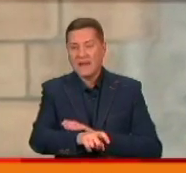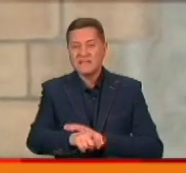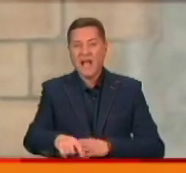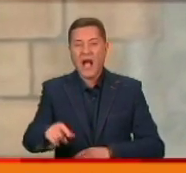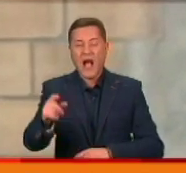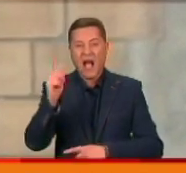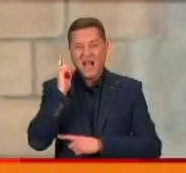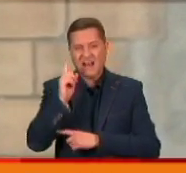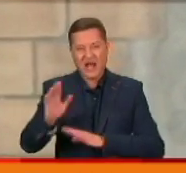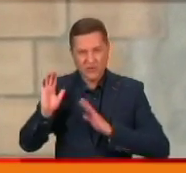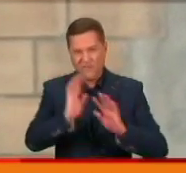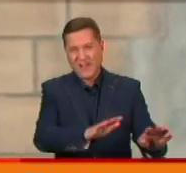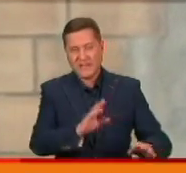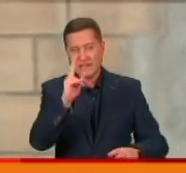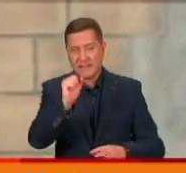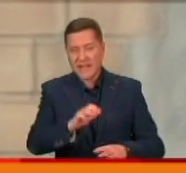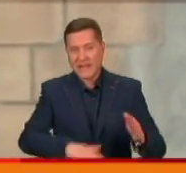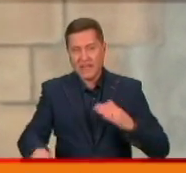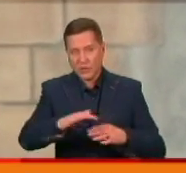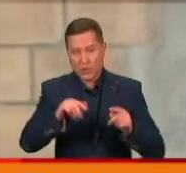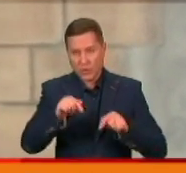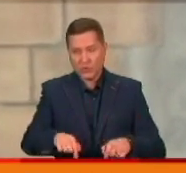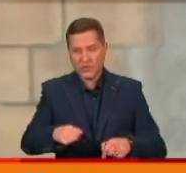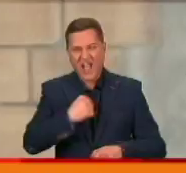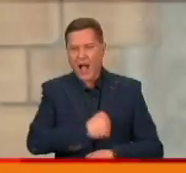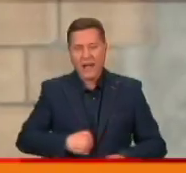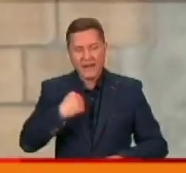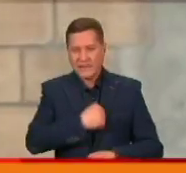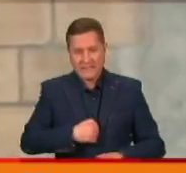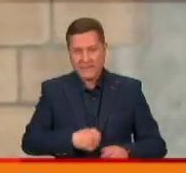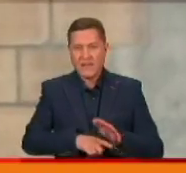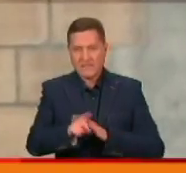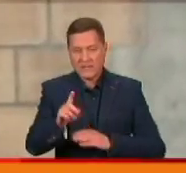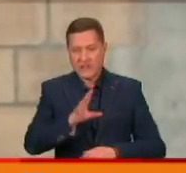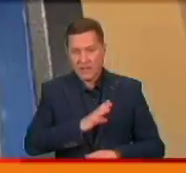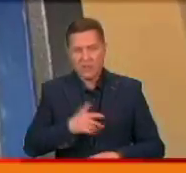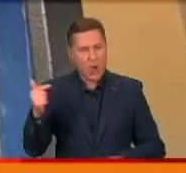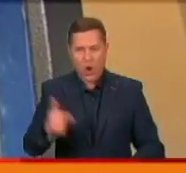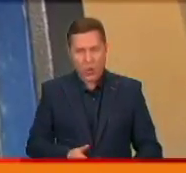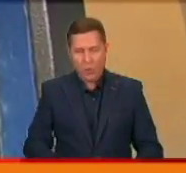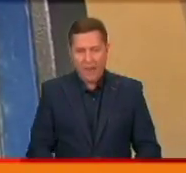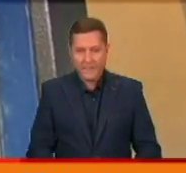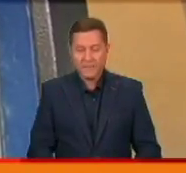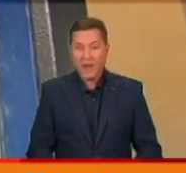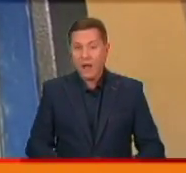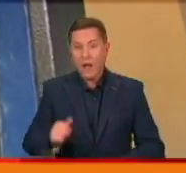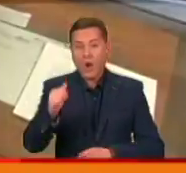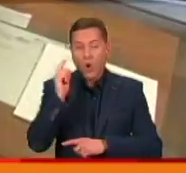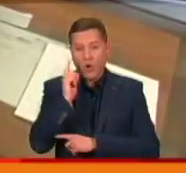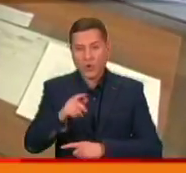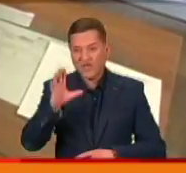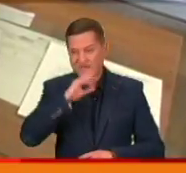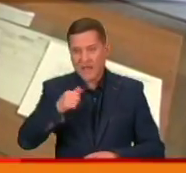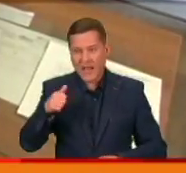Охрану витіснили на територію сюди. Ну, агресивно спочатку поводилися і грубо. Охоронець дивом встигає